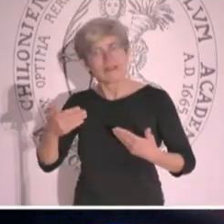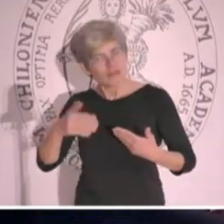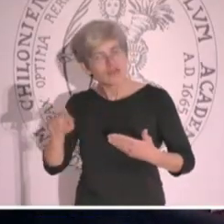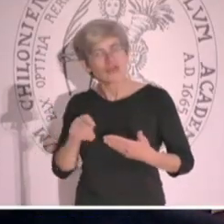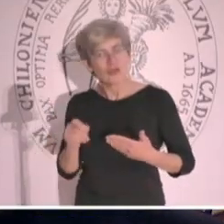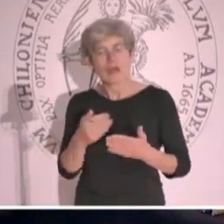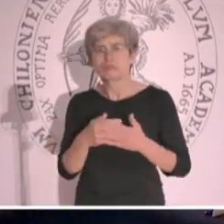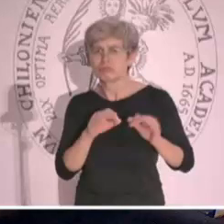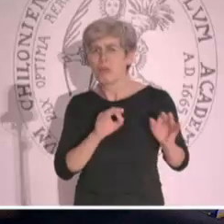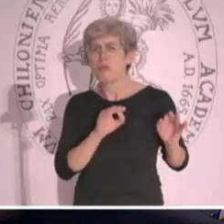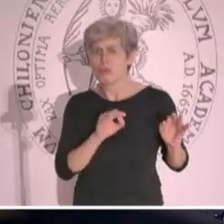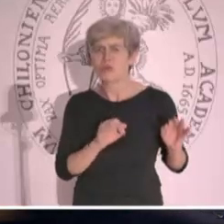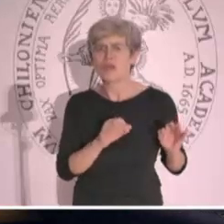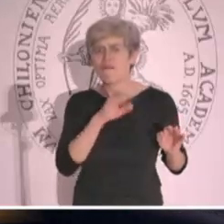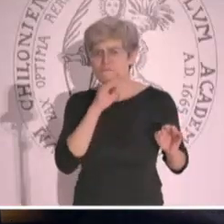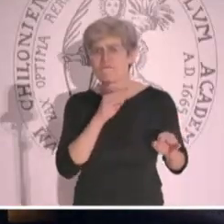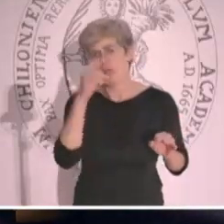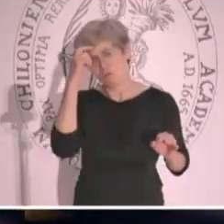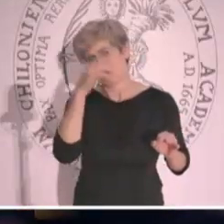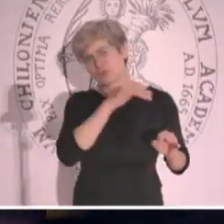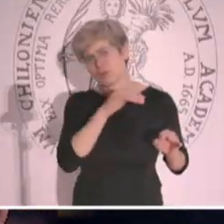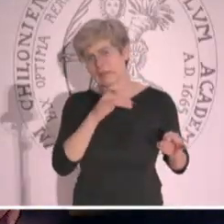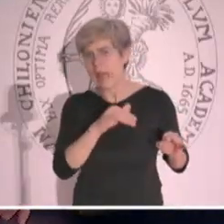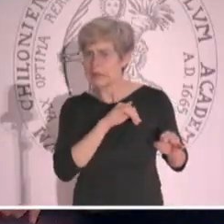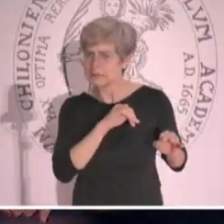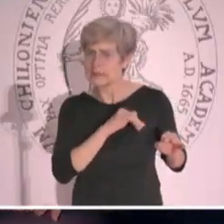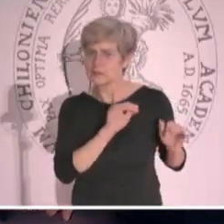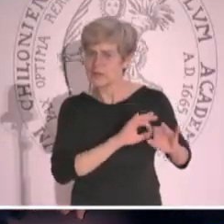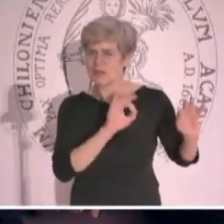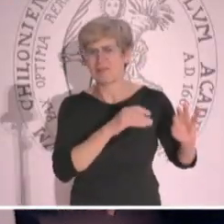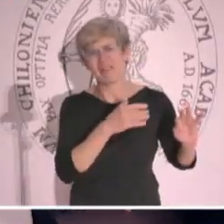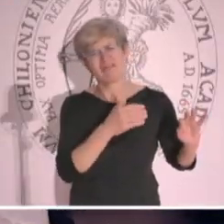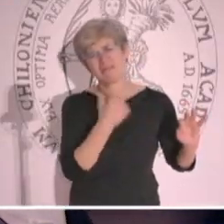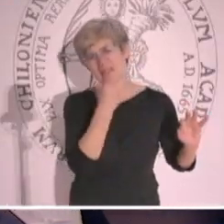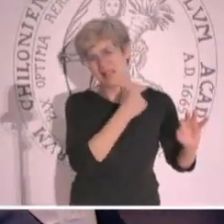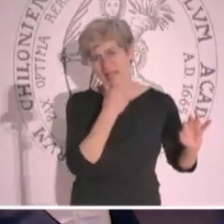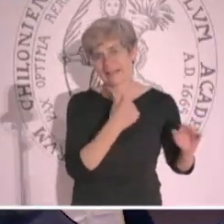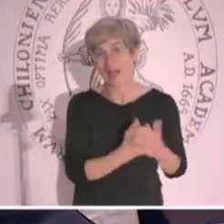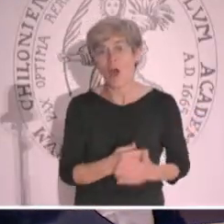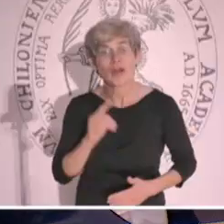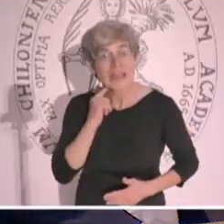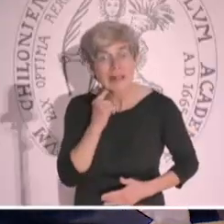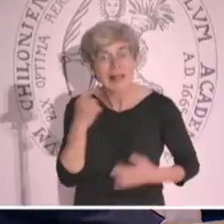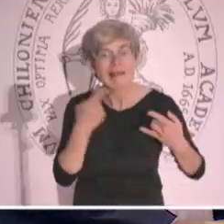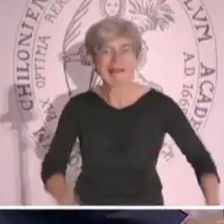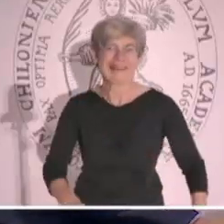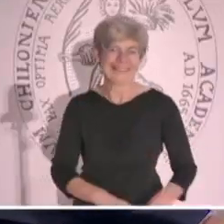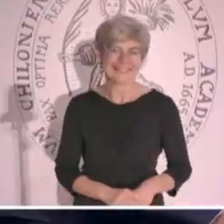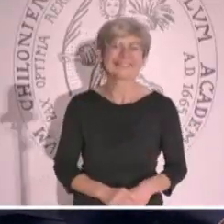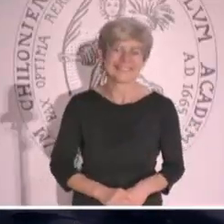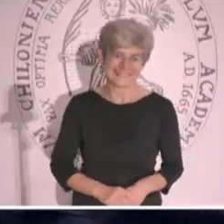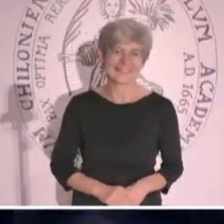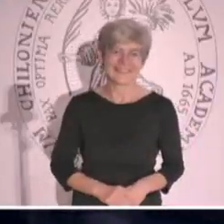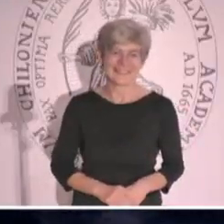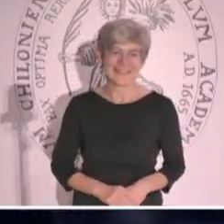gegen uns alle, aber irgendwann wird es ein bisschen fad. Und das ist in Kiel ein bisschen anders. Sie werden ja auch